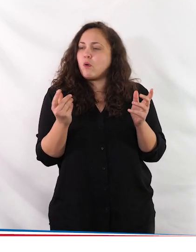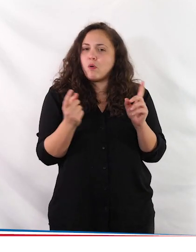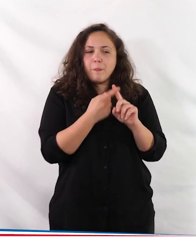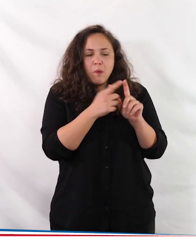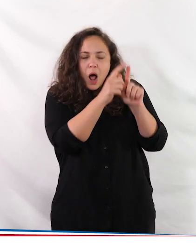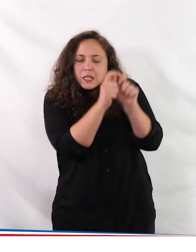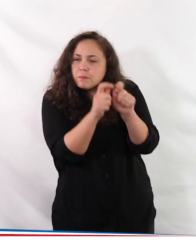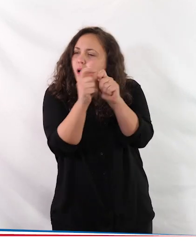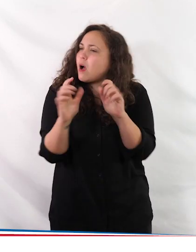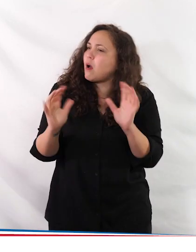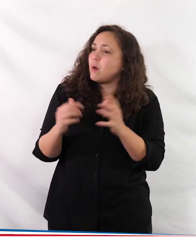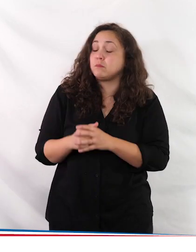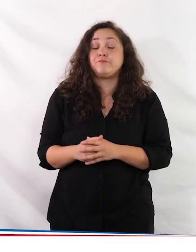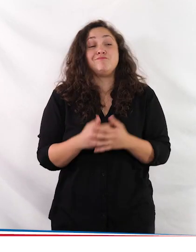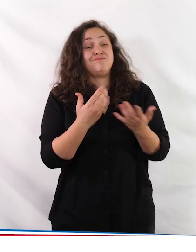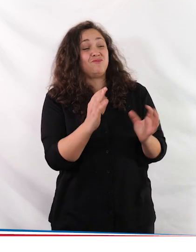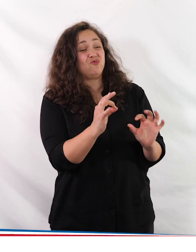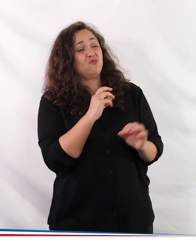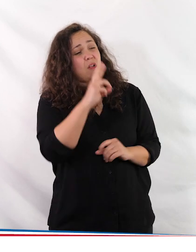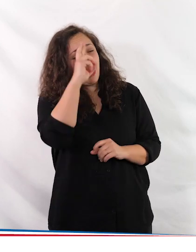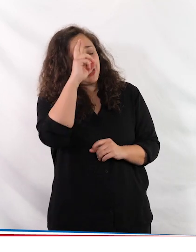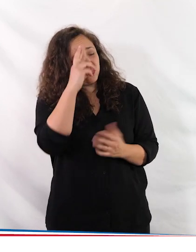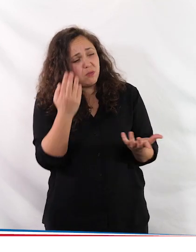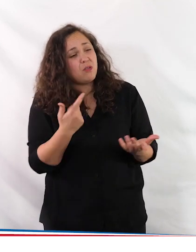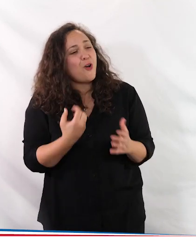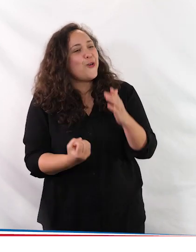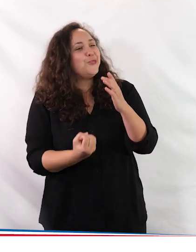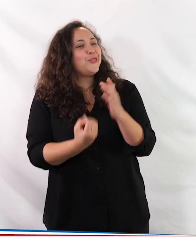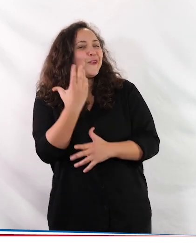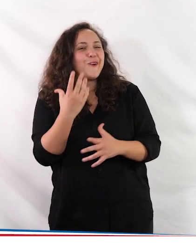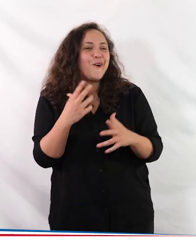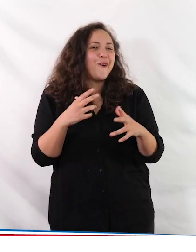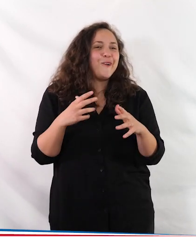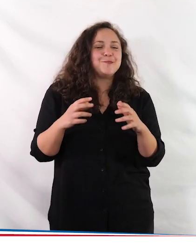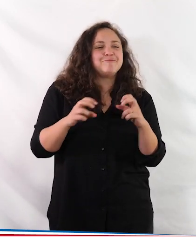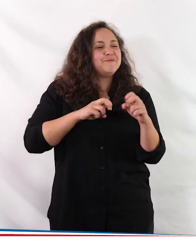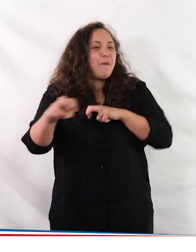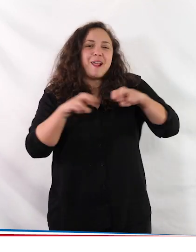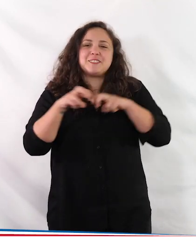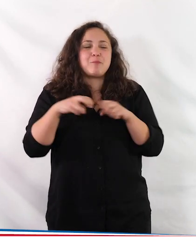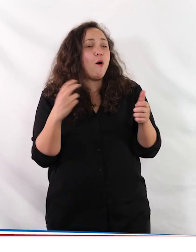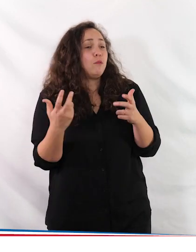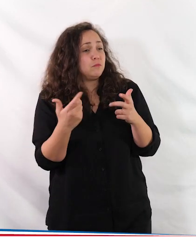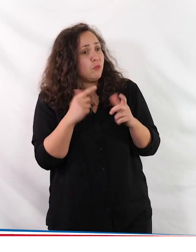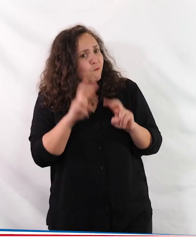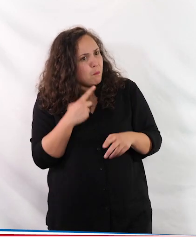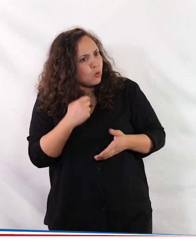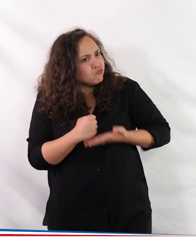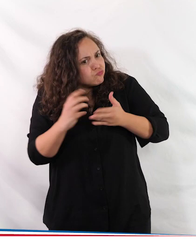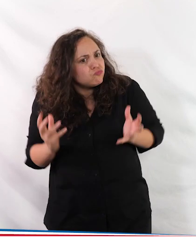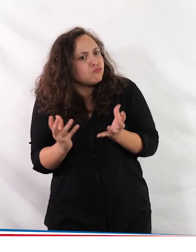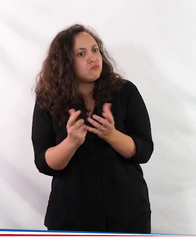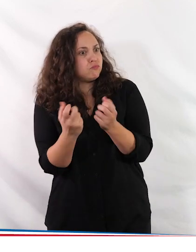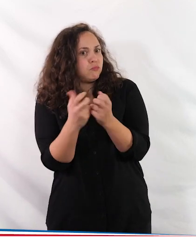puissent être prises en compte? Vous avez raison, le développement de ces nouveaux modes